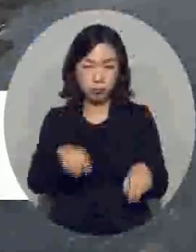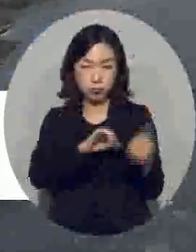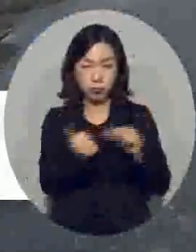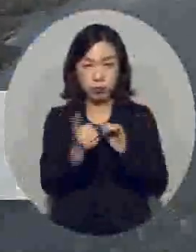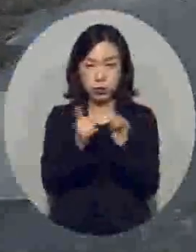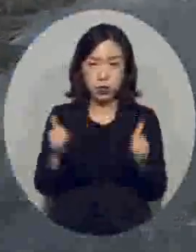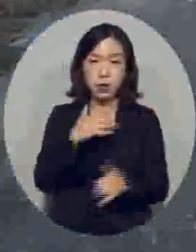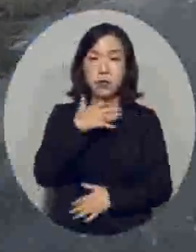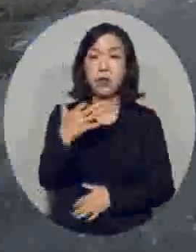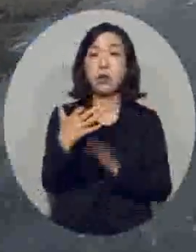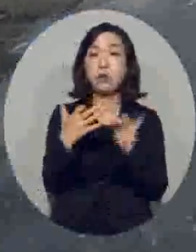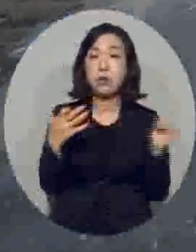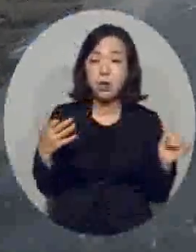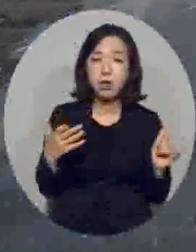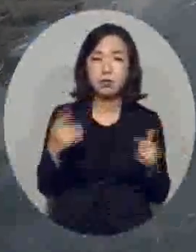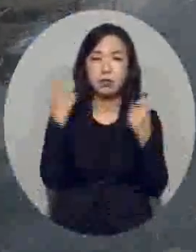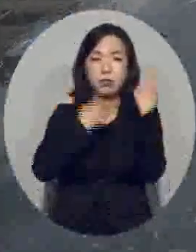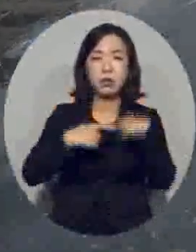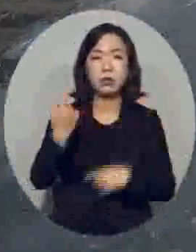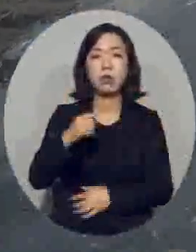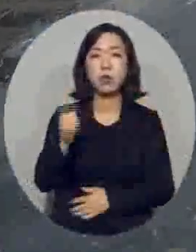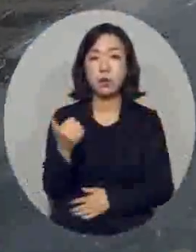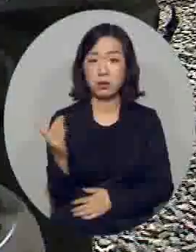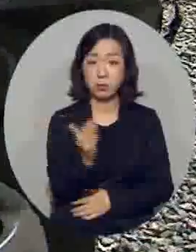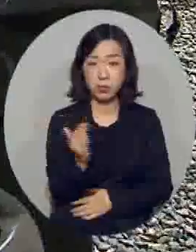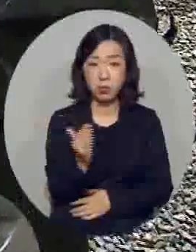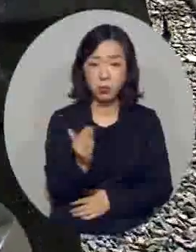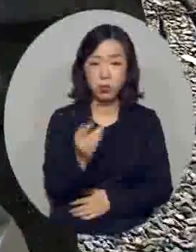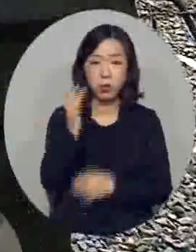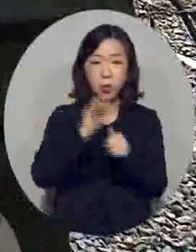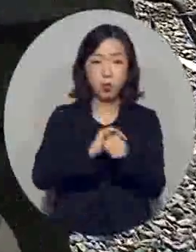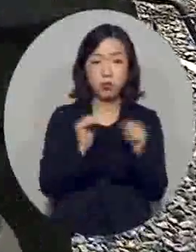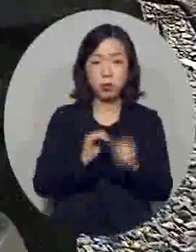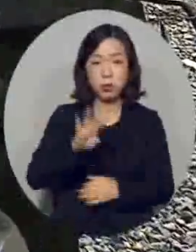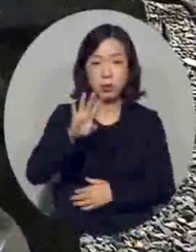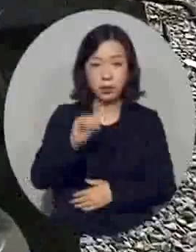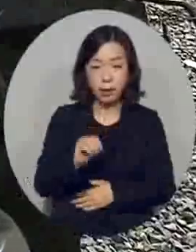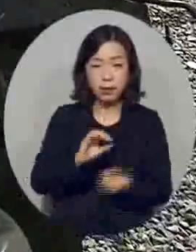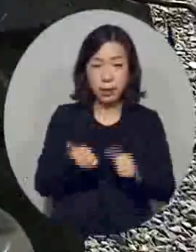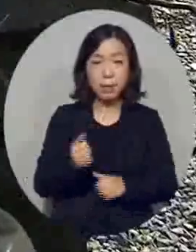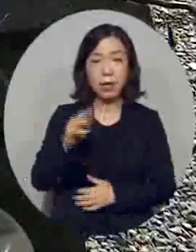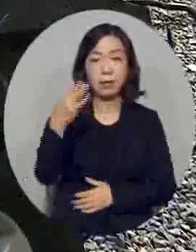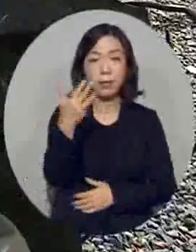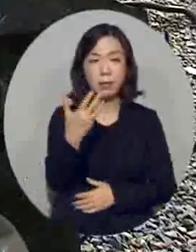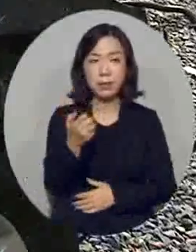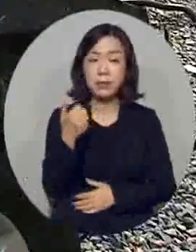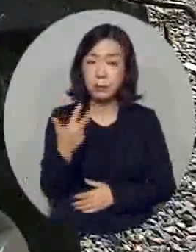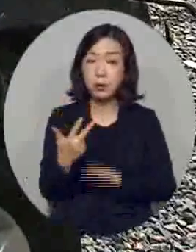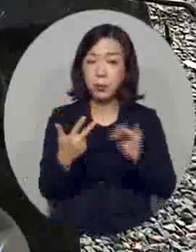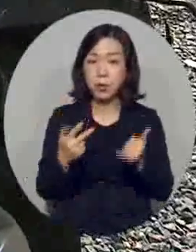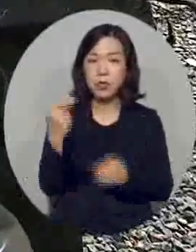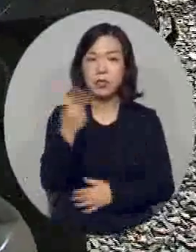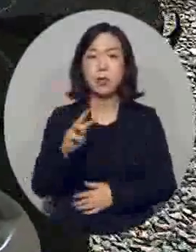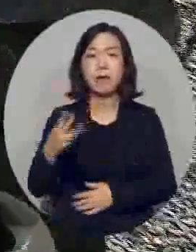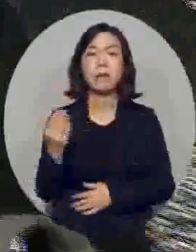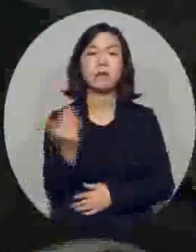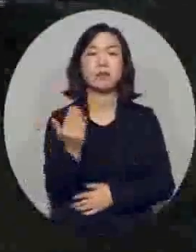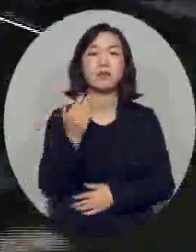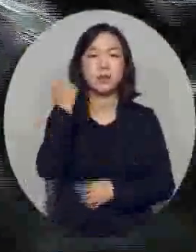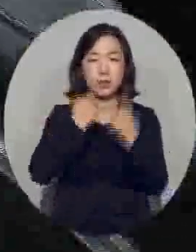19명 부상은 1500여명이 고 경북은 사망 87명 2천 8백여 명이 다친 것으로